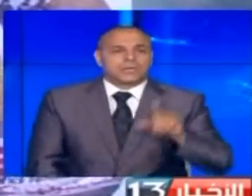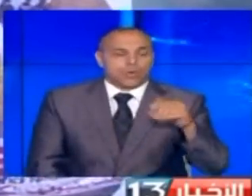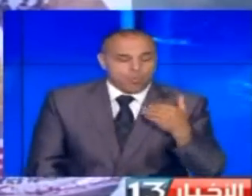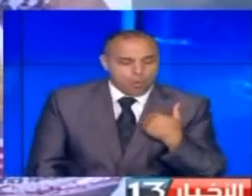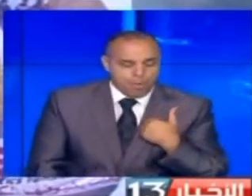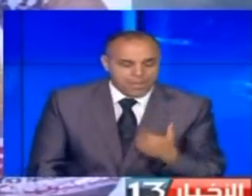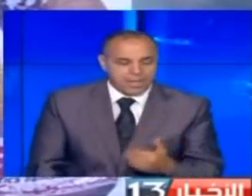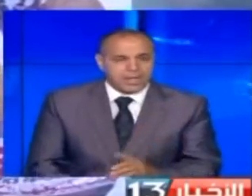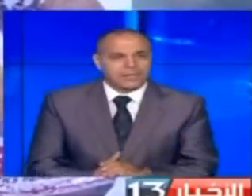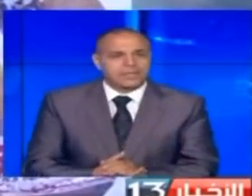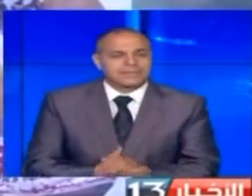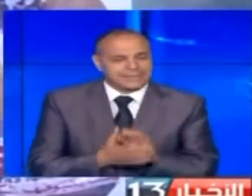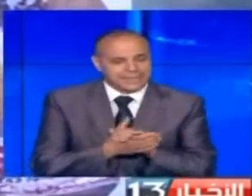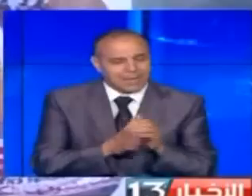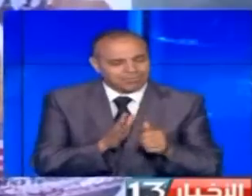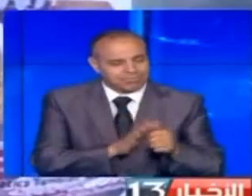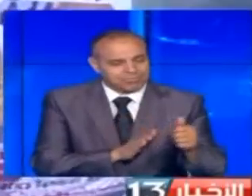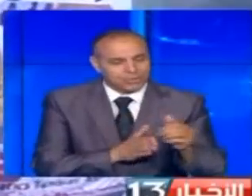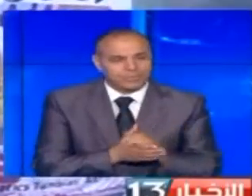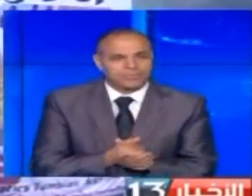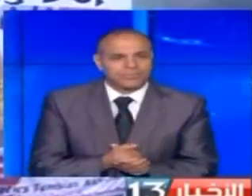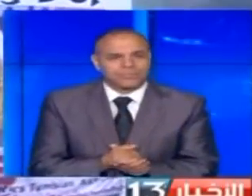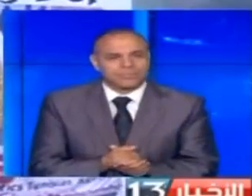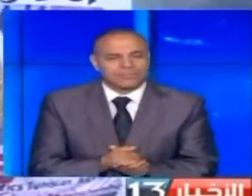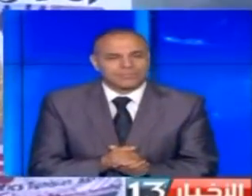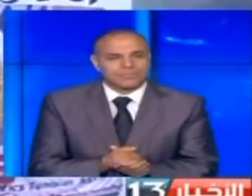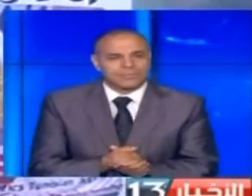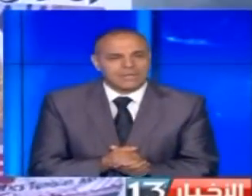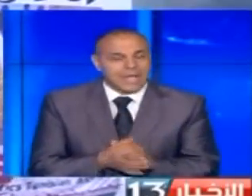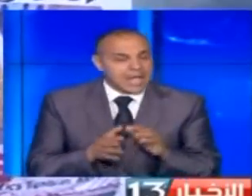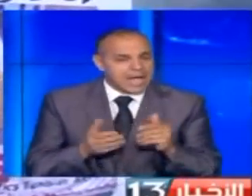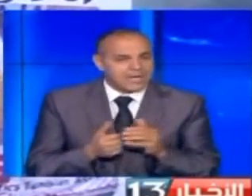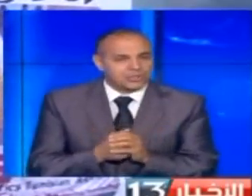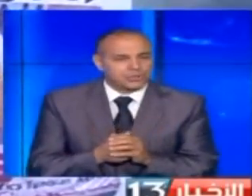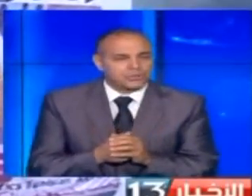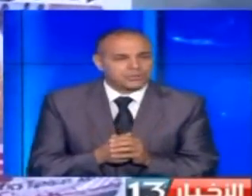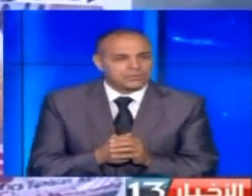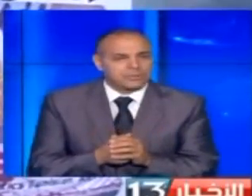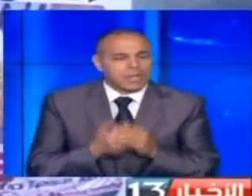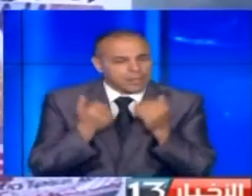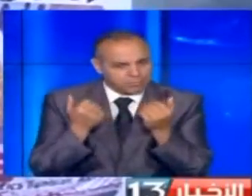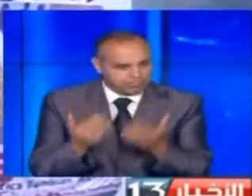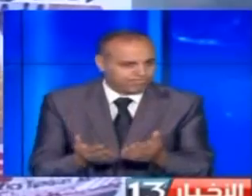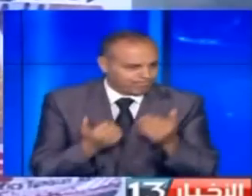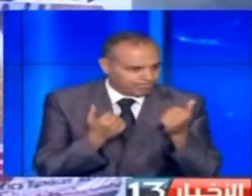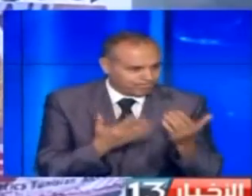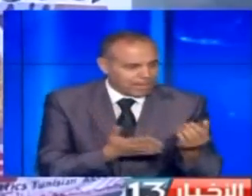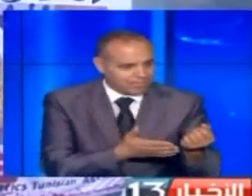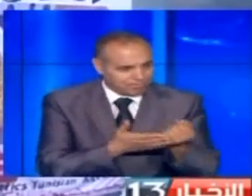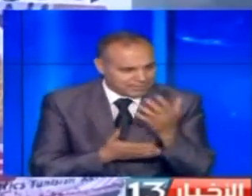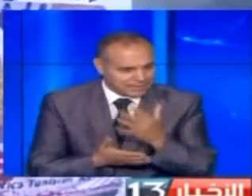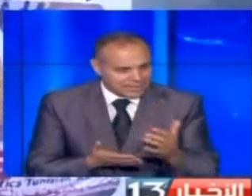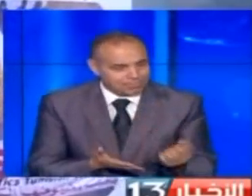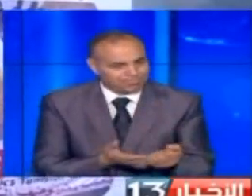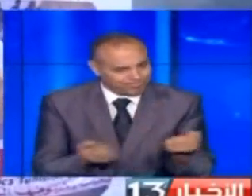ليا وبالنسبة لزملائي ناجحين الكل، باش خاطر هو يوم تكريم يشجع تلامذة